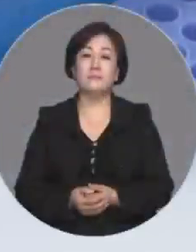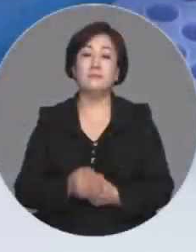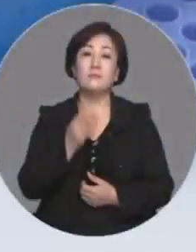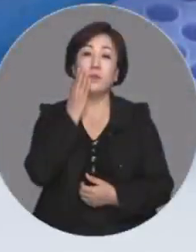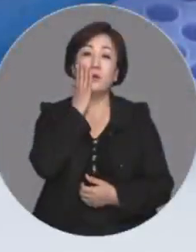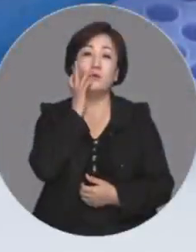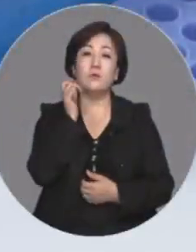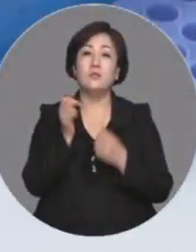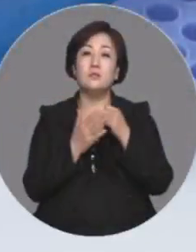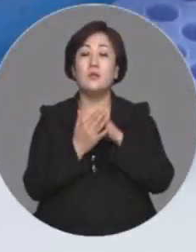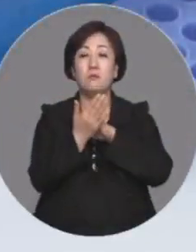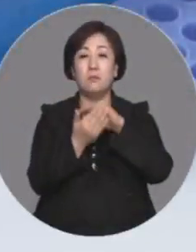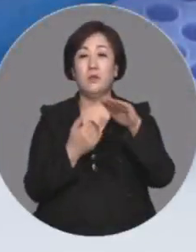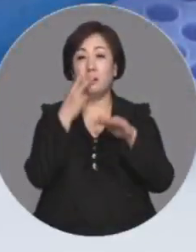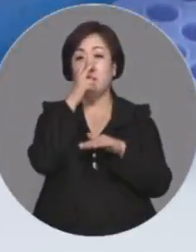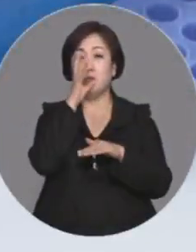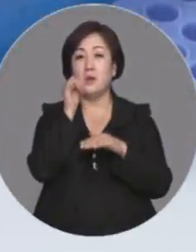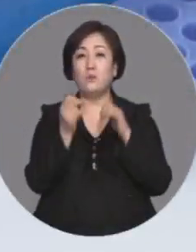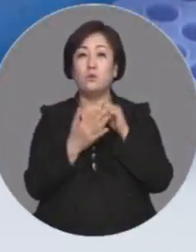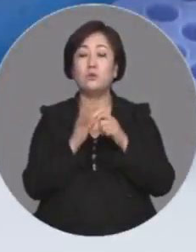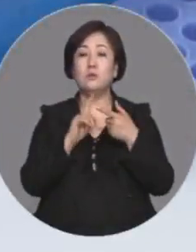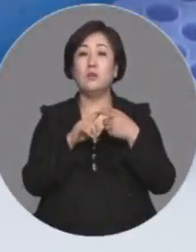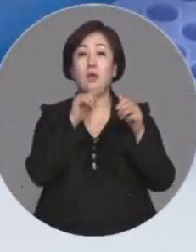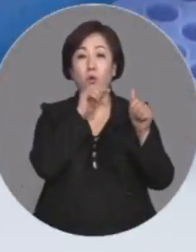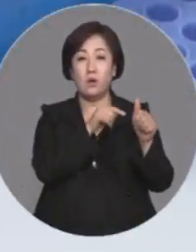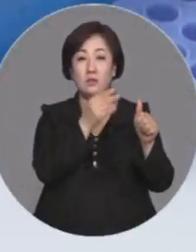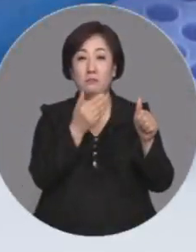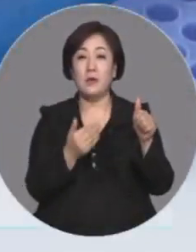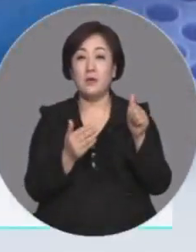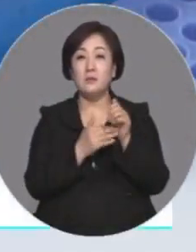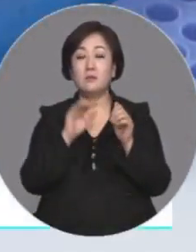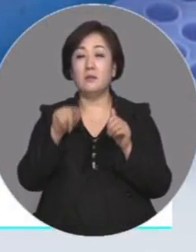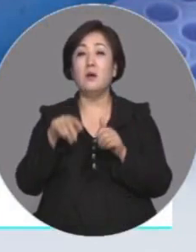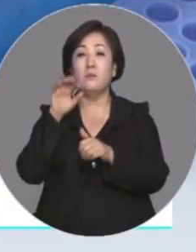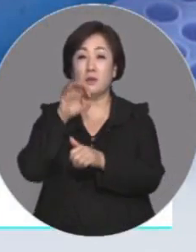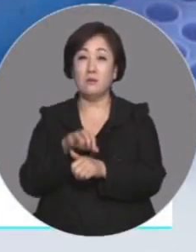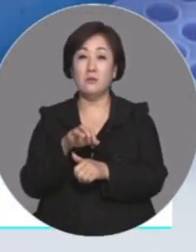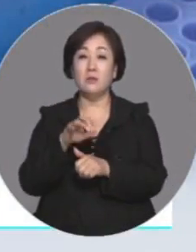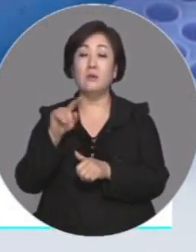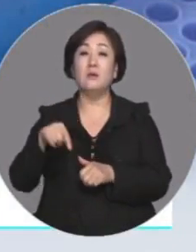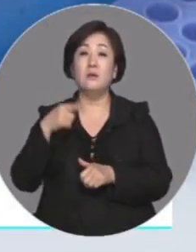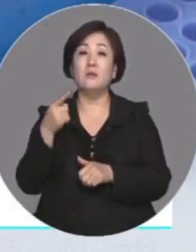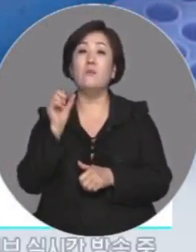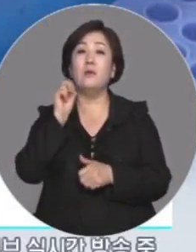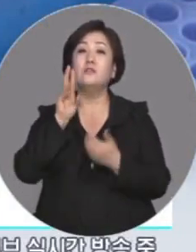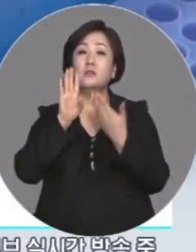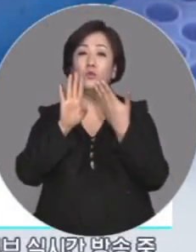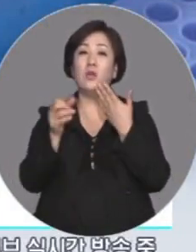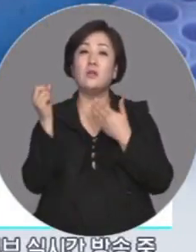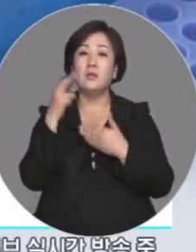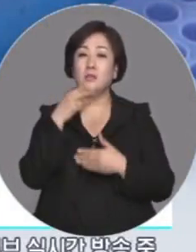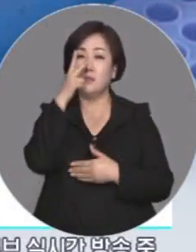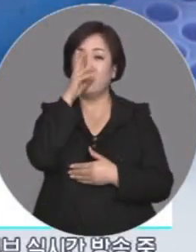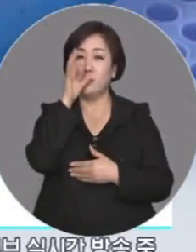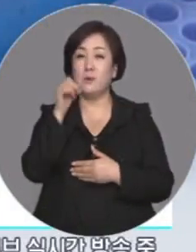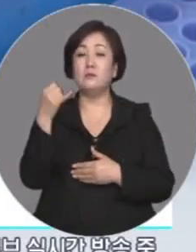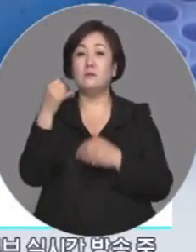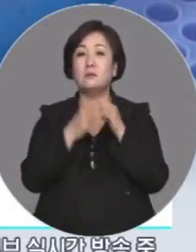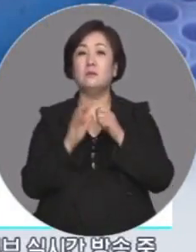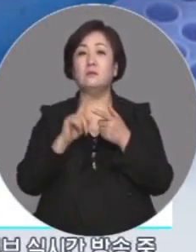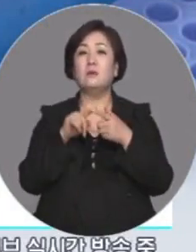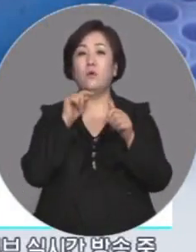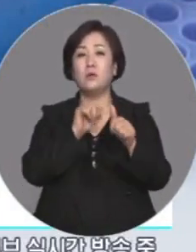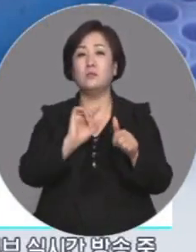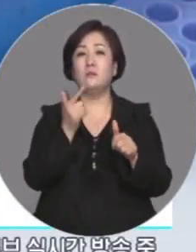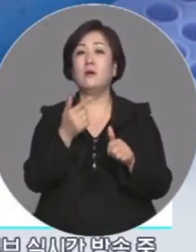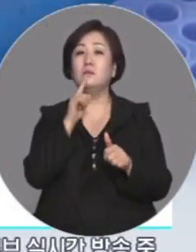울산 지역 선별검사소에서 양성 판정을 받아 확진자 시설에 격리됐는데 며칠 뒤 재검사에서는 음성으로